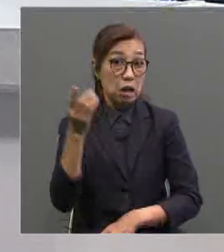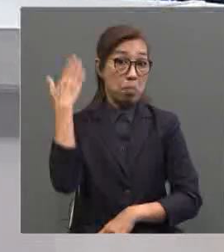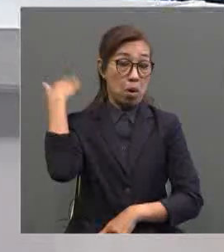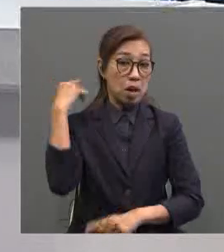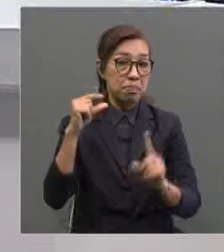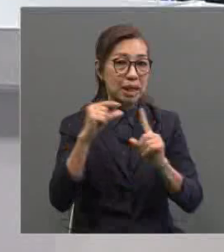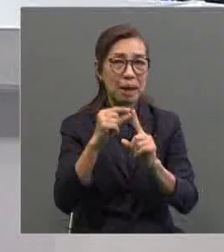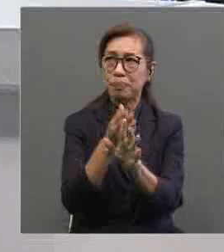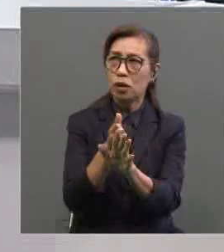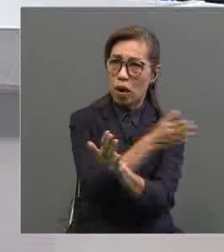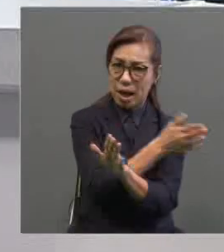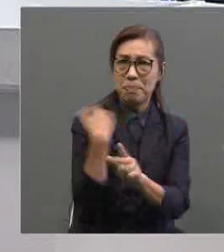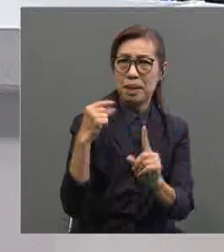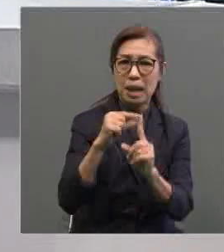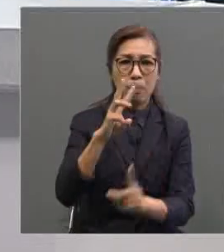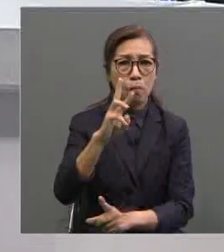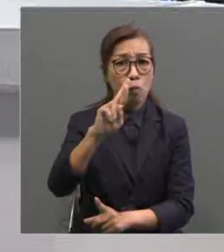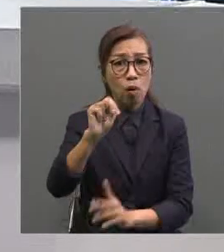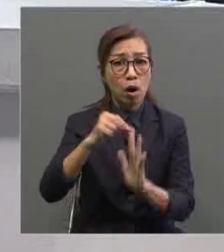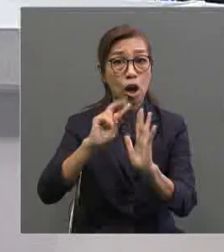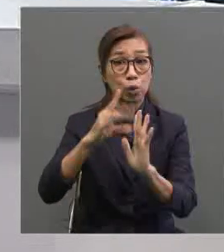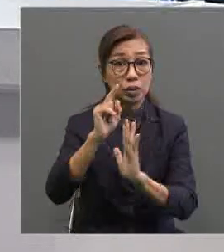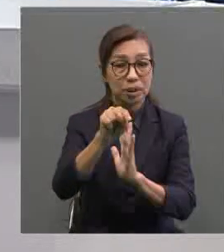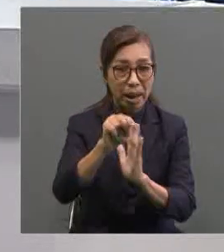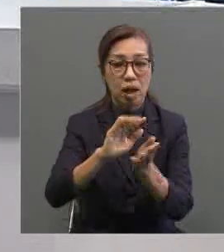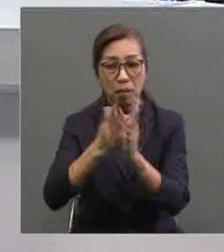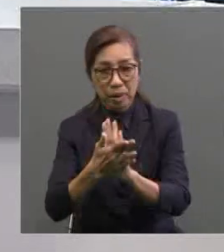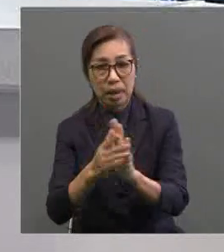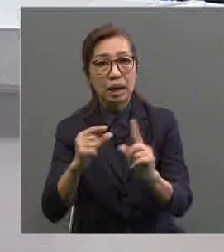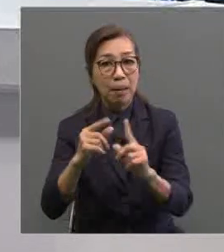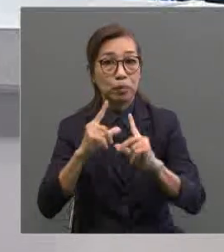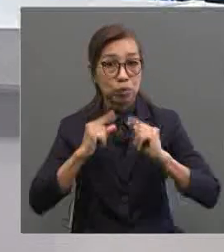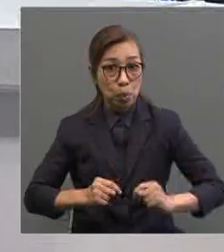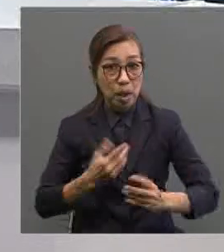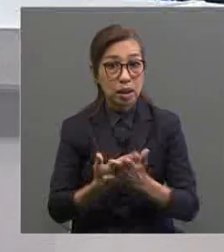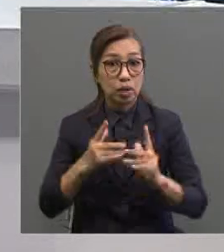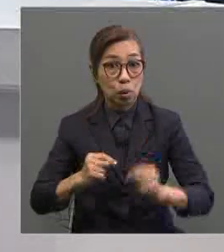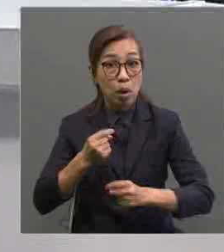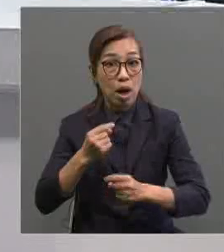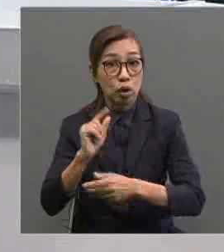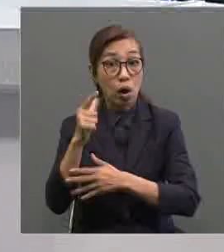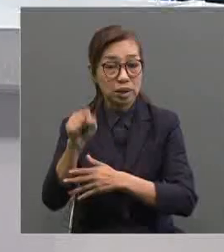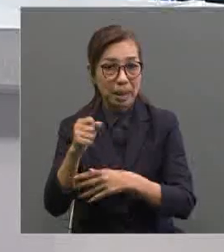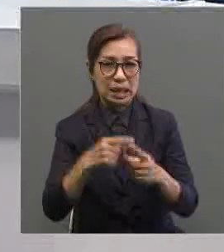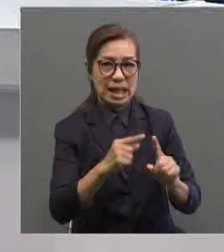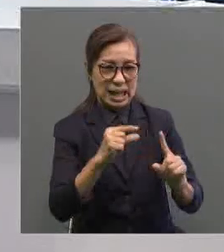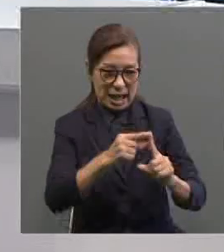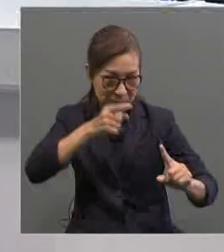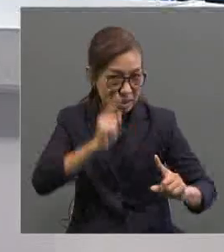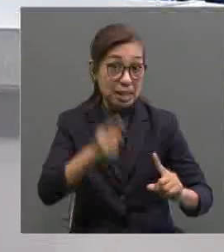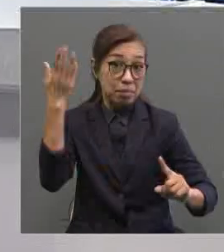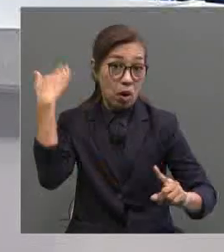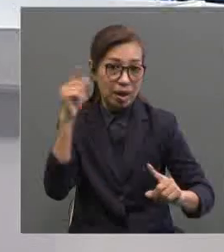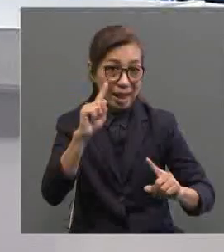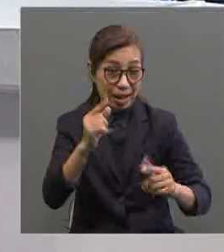เนี่ยเค้าบอกว่ามนุษย์แต่จริงๆแล้วเนี่ยรากศัพท์มันเป็นยังไงรากศัพท์อย่างนี้เลยนะคุณผู้ชมขออนุญาตใส่แว่นตานะสายตาดีมากตอน